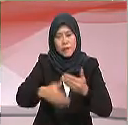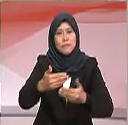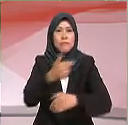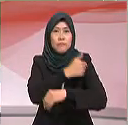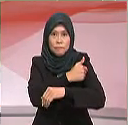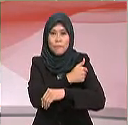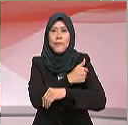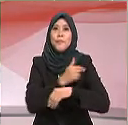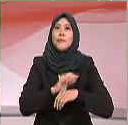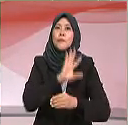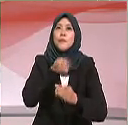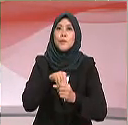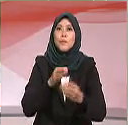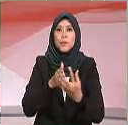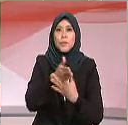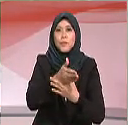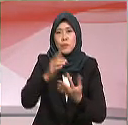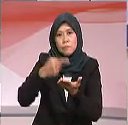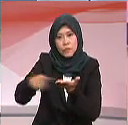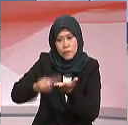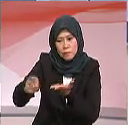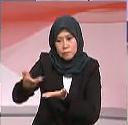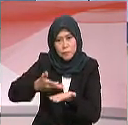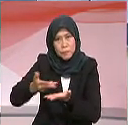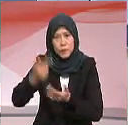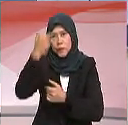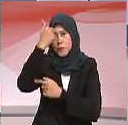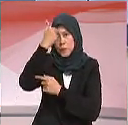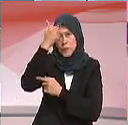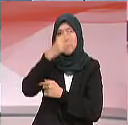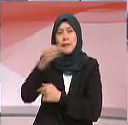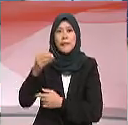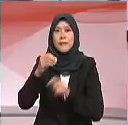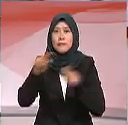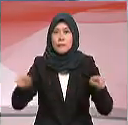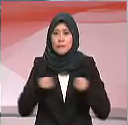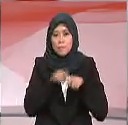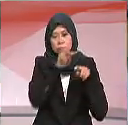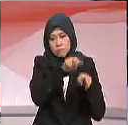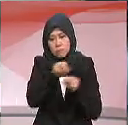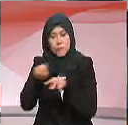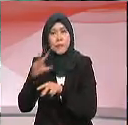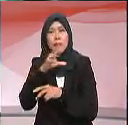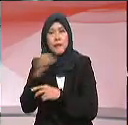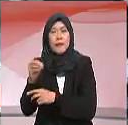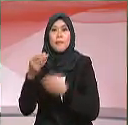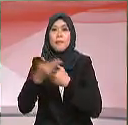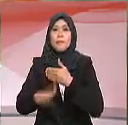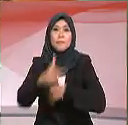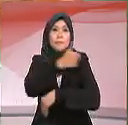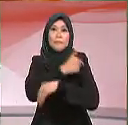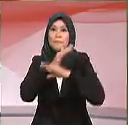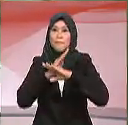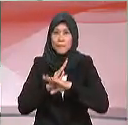vaksinasi berkenaan termasuk melalui saringan gejala, suhu dan stesen pemerhatian selepas diberikan suntikan